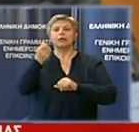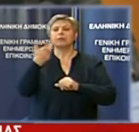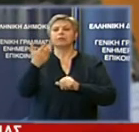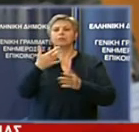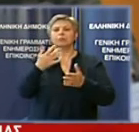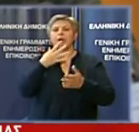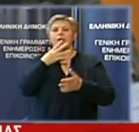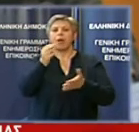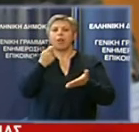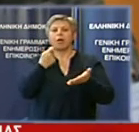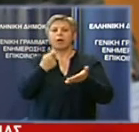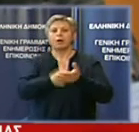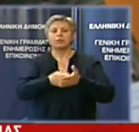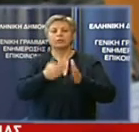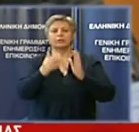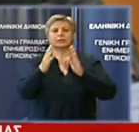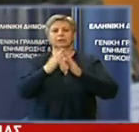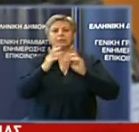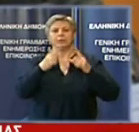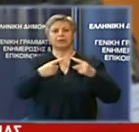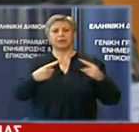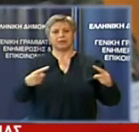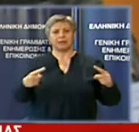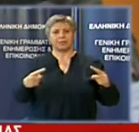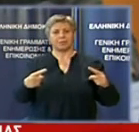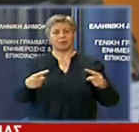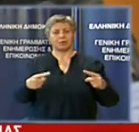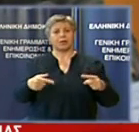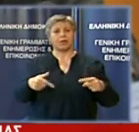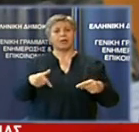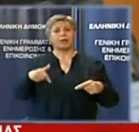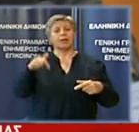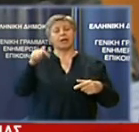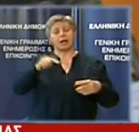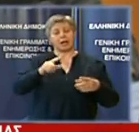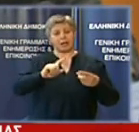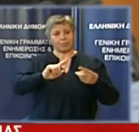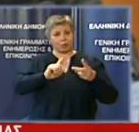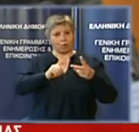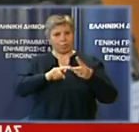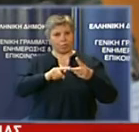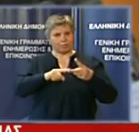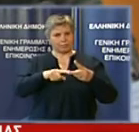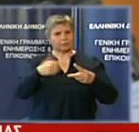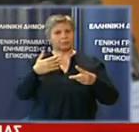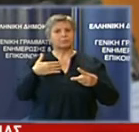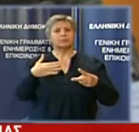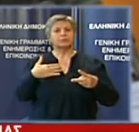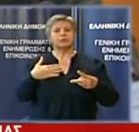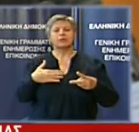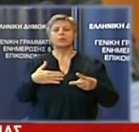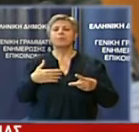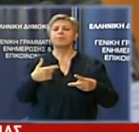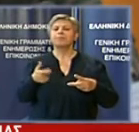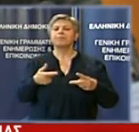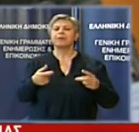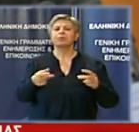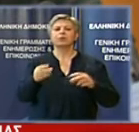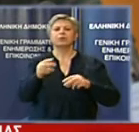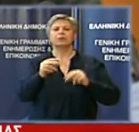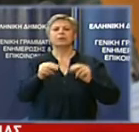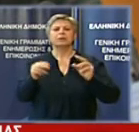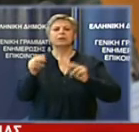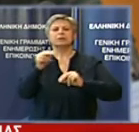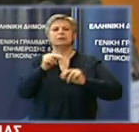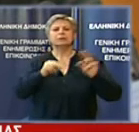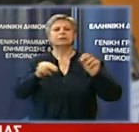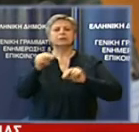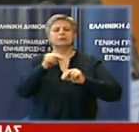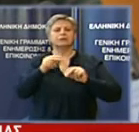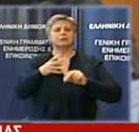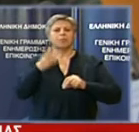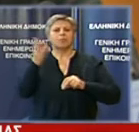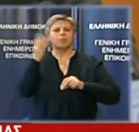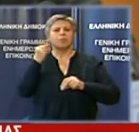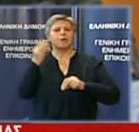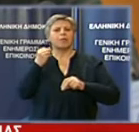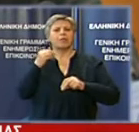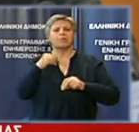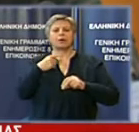για τις νέες αποκαλύψεις σε σχέση με τις συνομιλίες που βγήκαν χθες στη